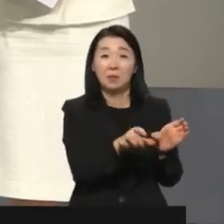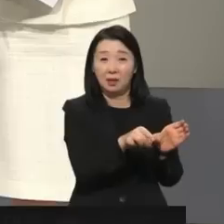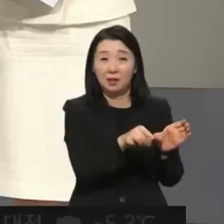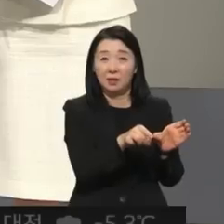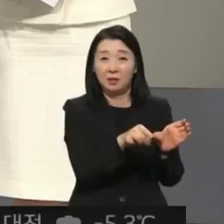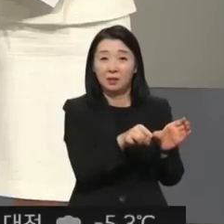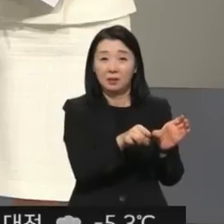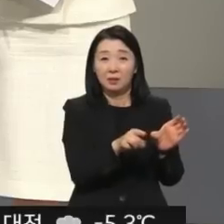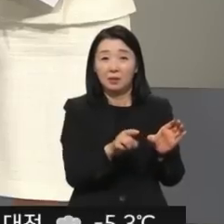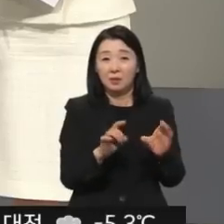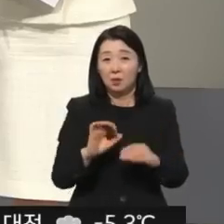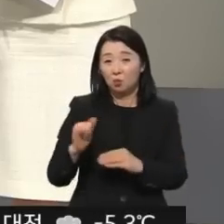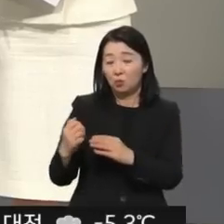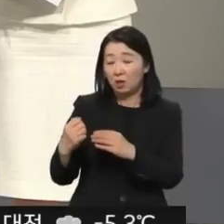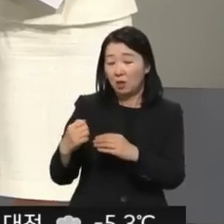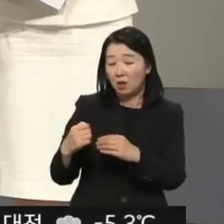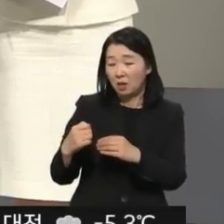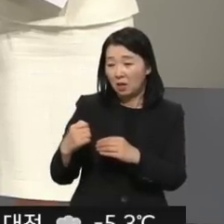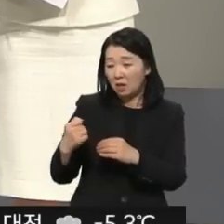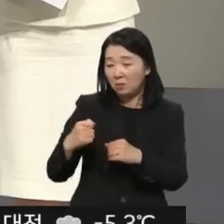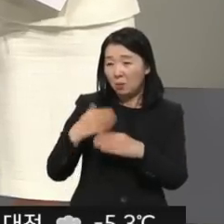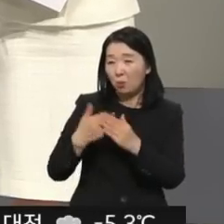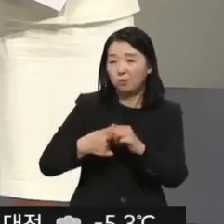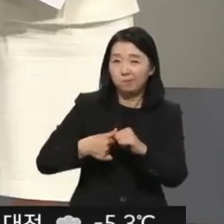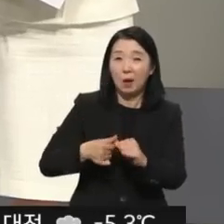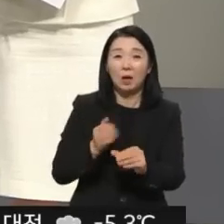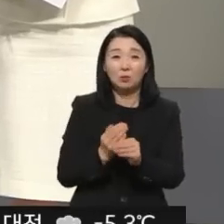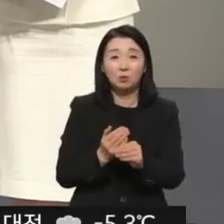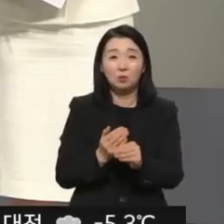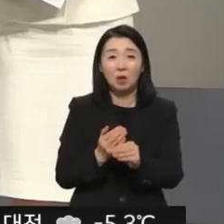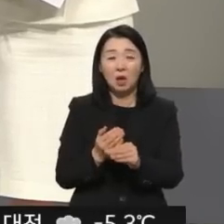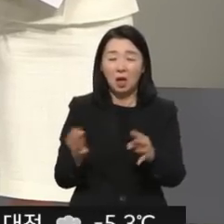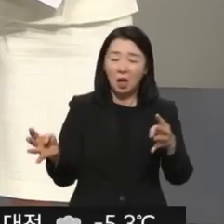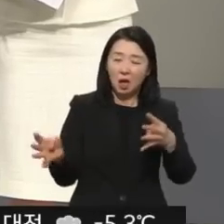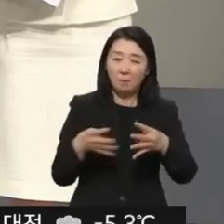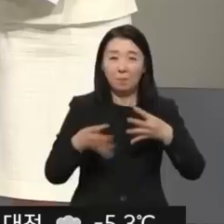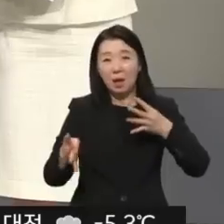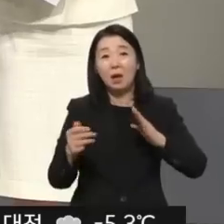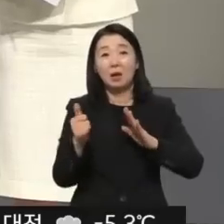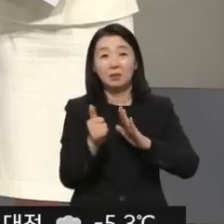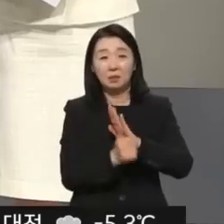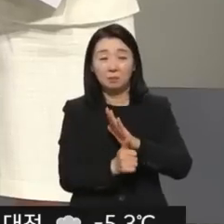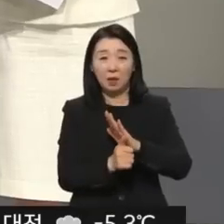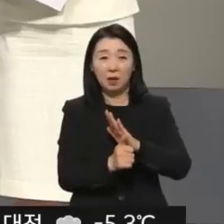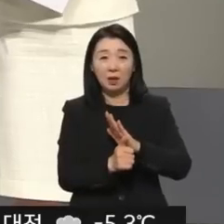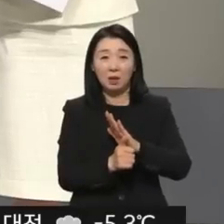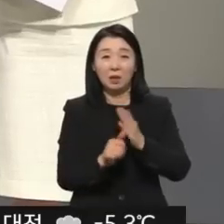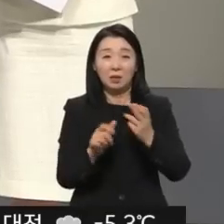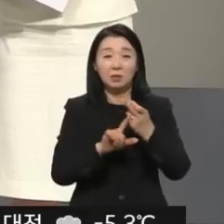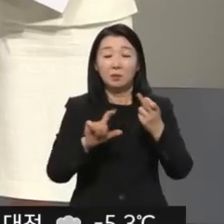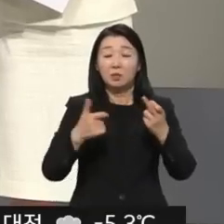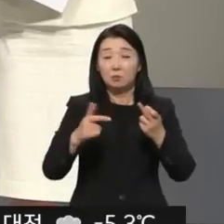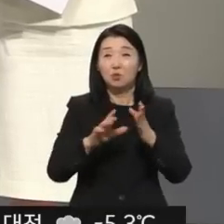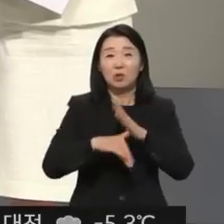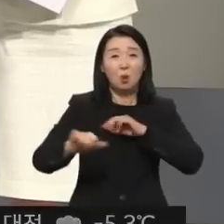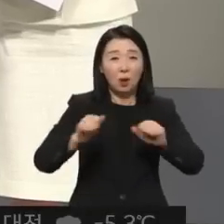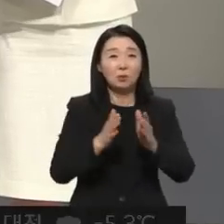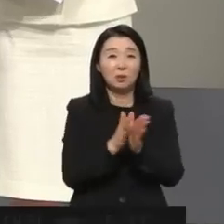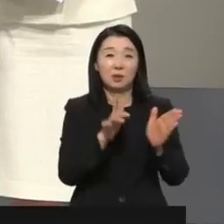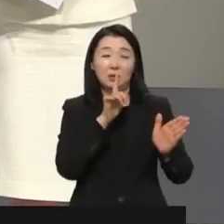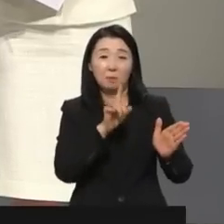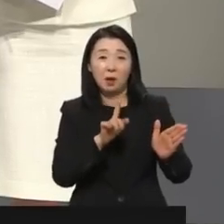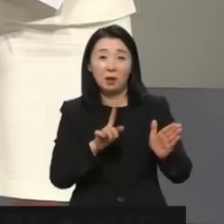위원들 일단 국민의힘과 물밑 협상 중입니다. 합의에 실패하면 오는 16일엔 활동을 시작한다고 하는데요.